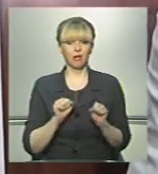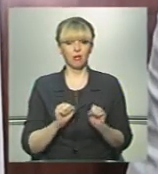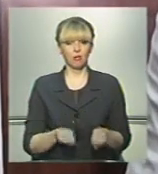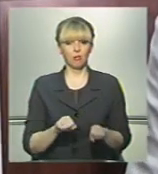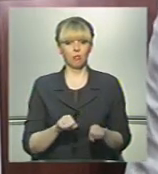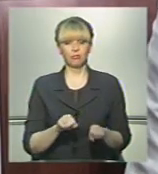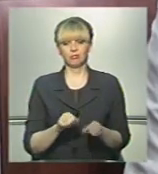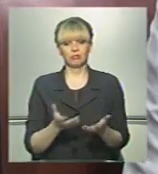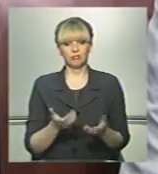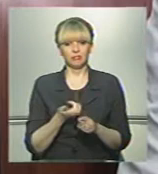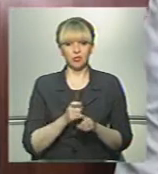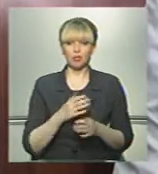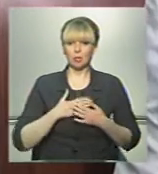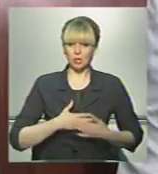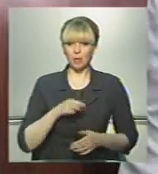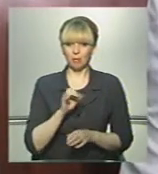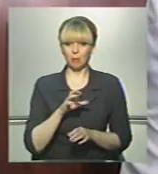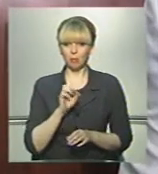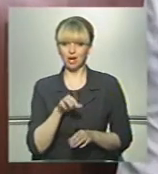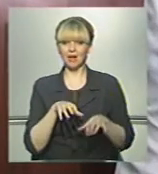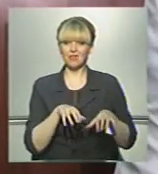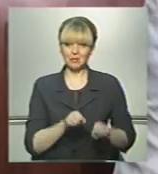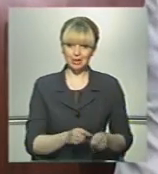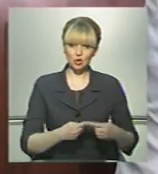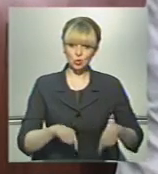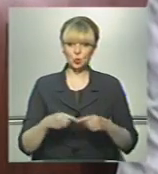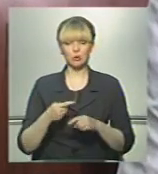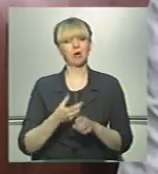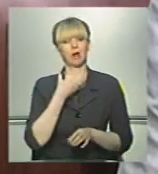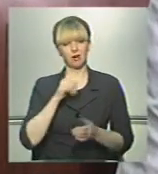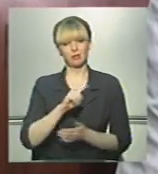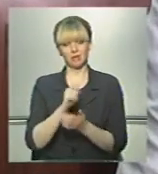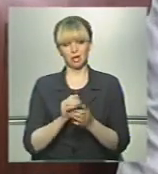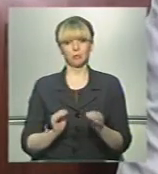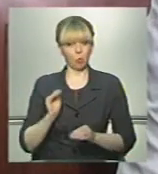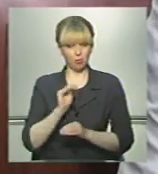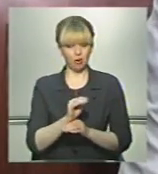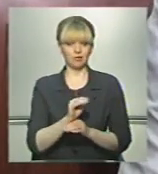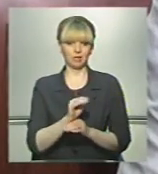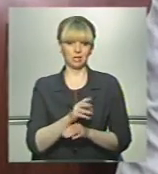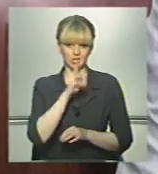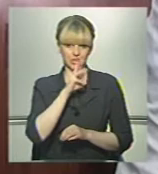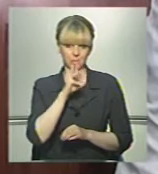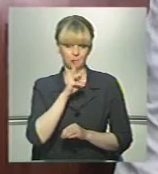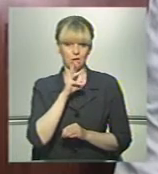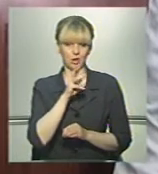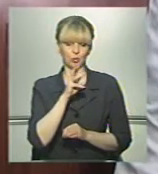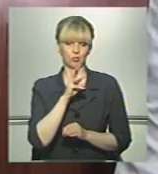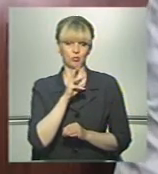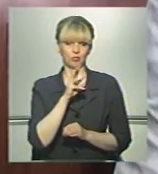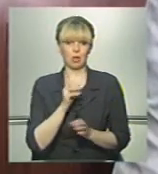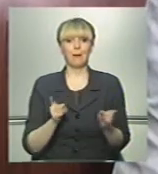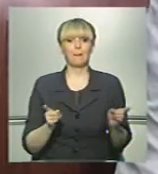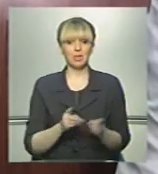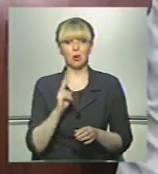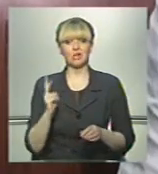можливо, це не дуже так приємно було для владних структур, але це гарне питання підняти зарплату